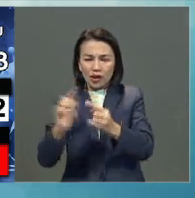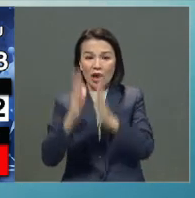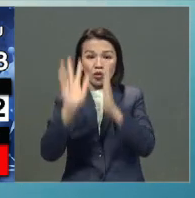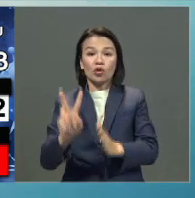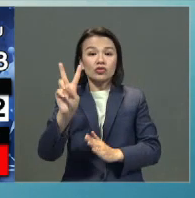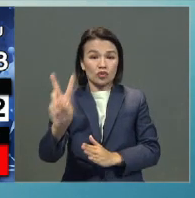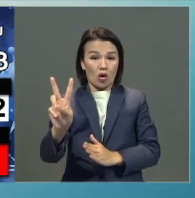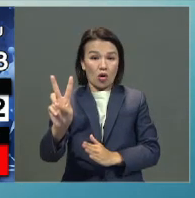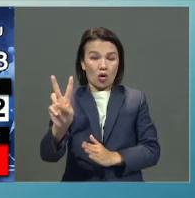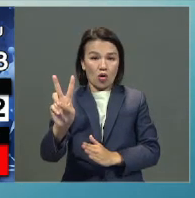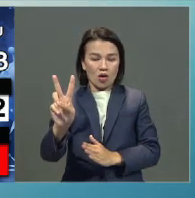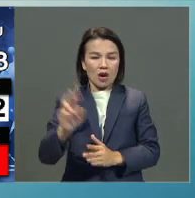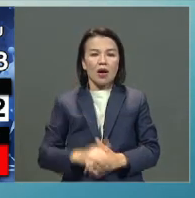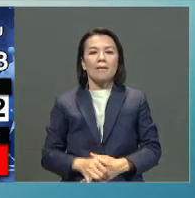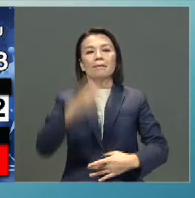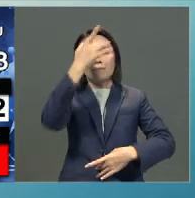รายแรกครับมีอาการทั้ง